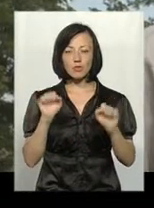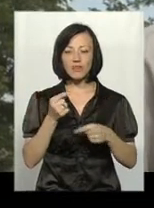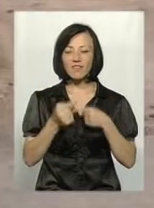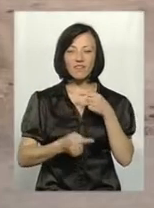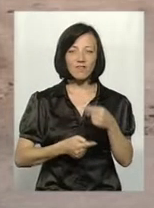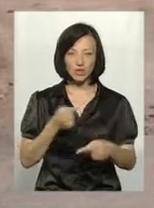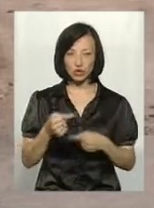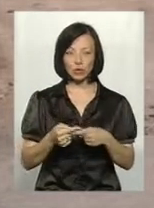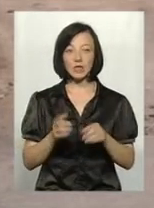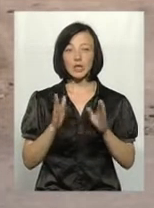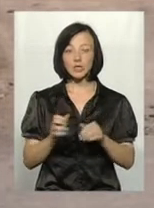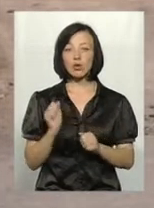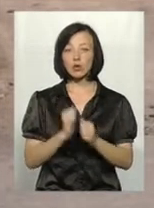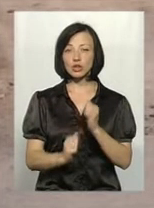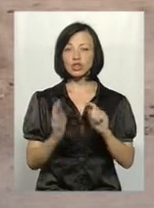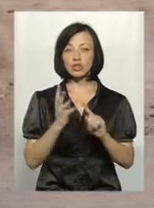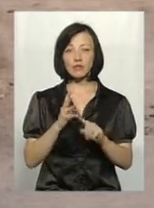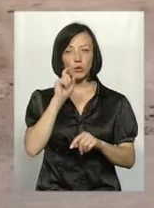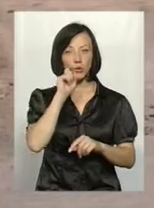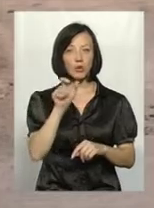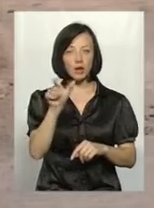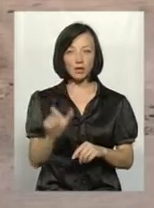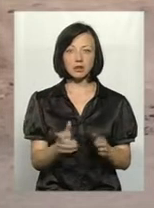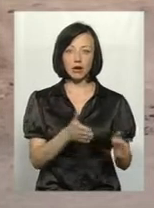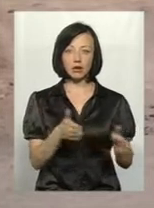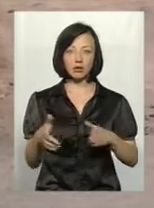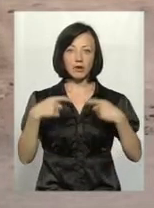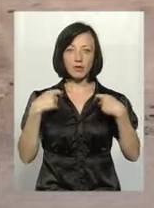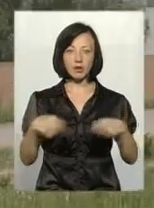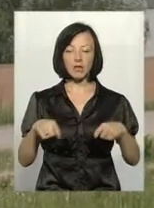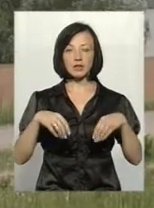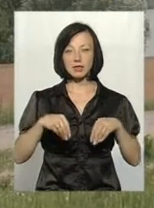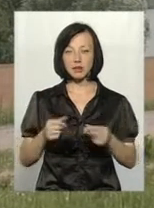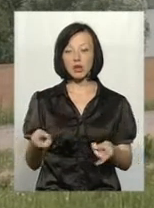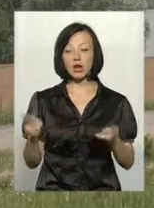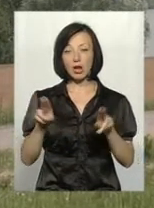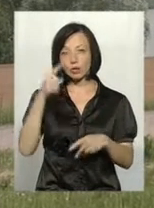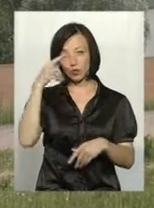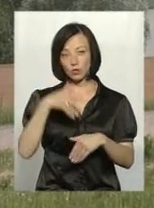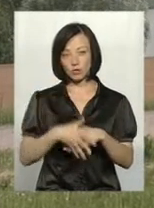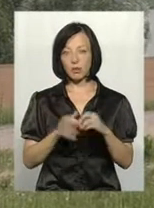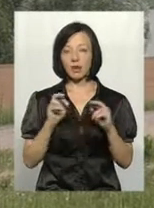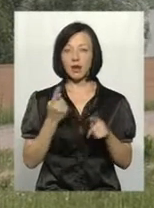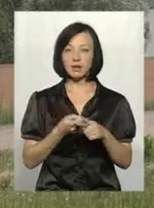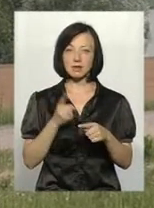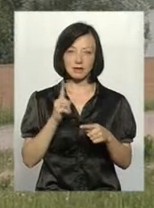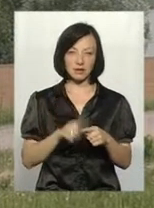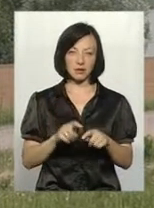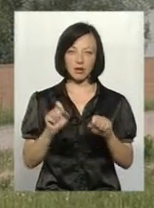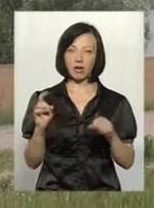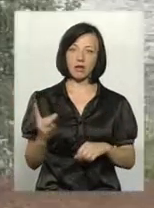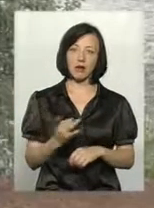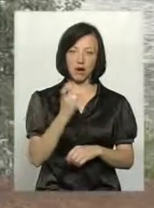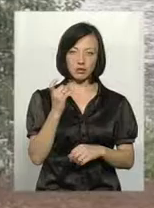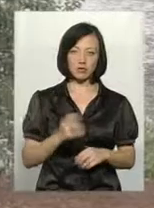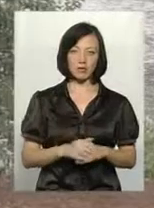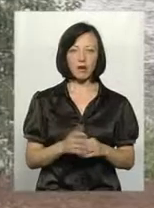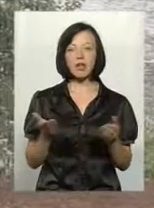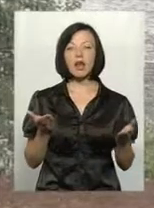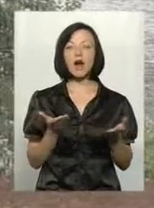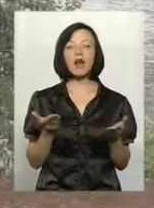вічно. Тільки кожен четвертий українець нині готовий продати землю. Решта розуміють, наскільки ця акція одноразова. Яка ж